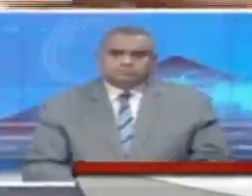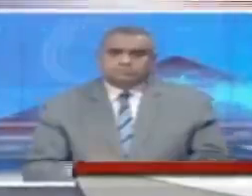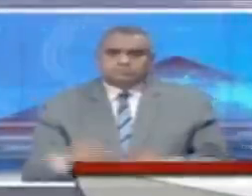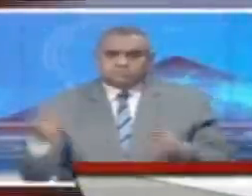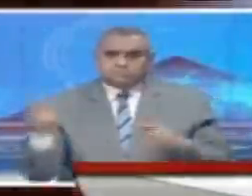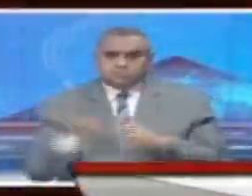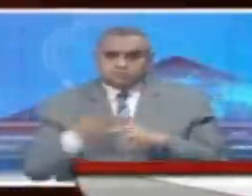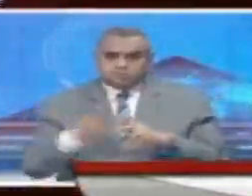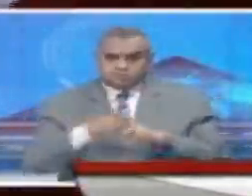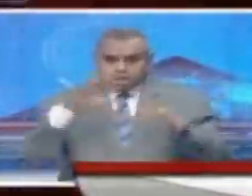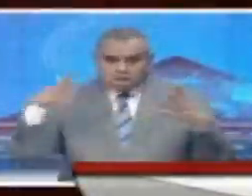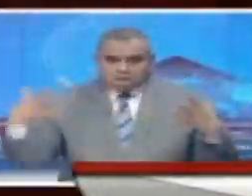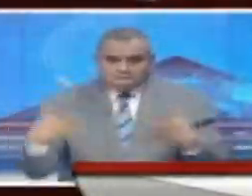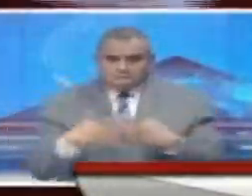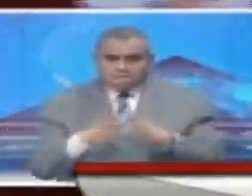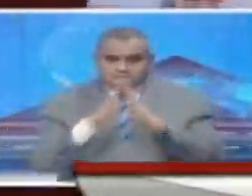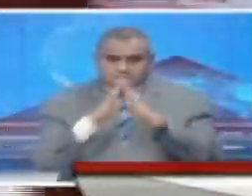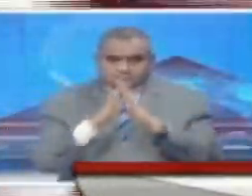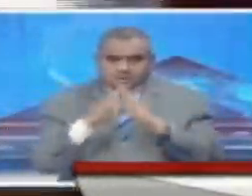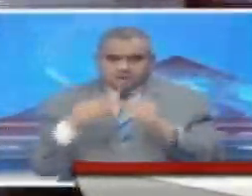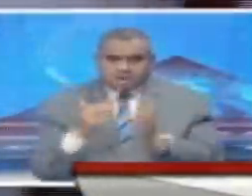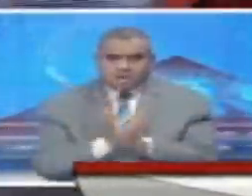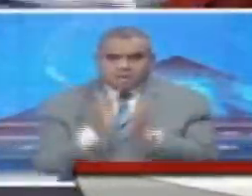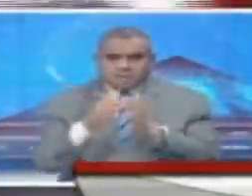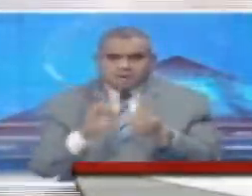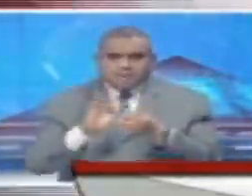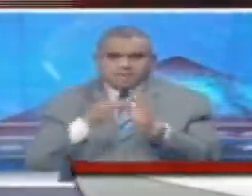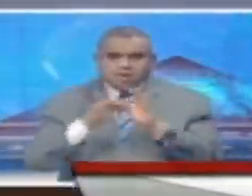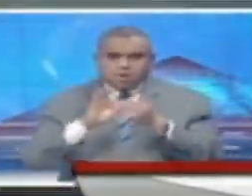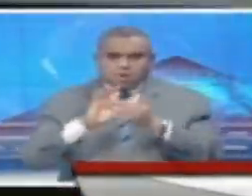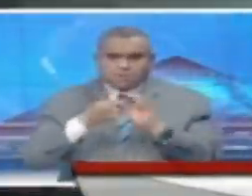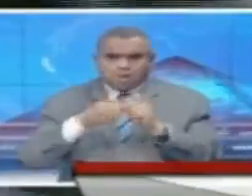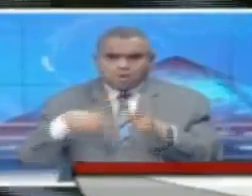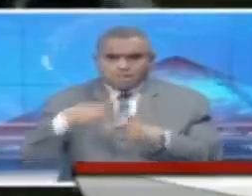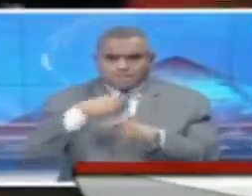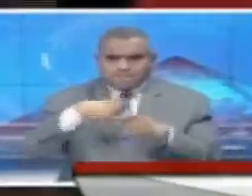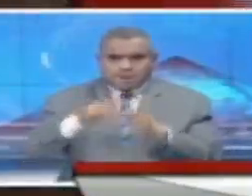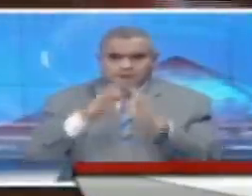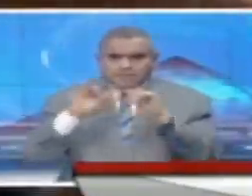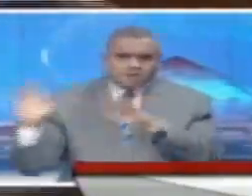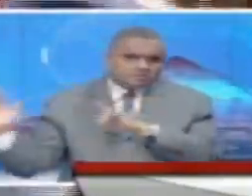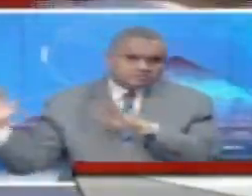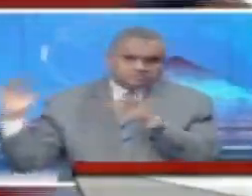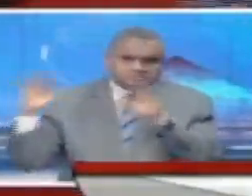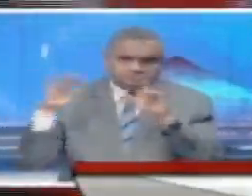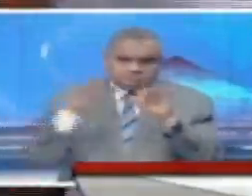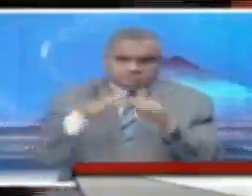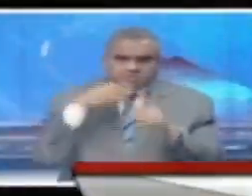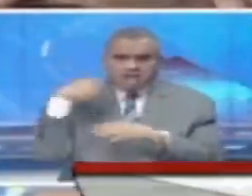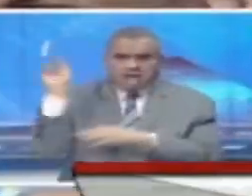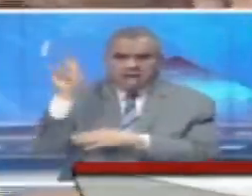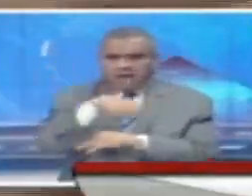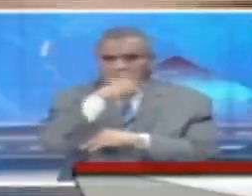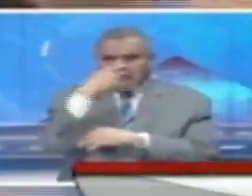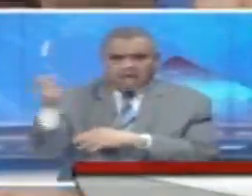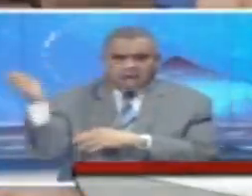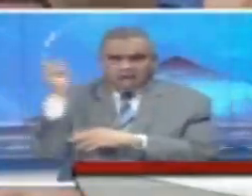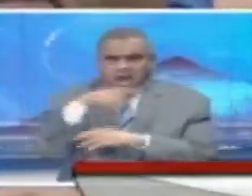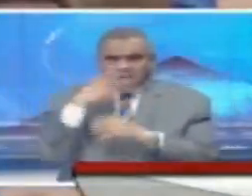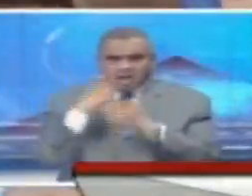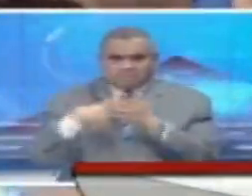تدفق المصريون فرادى وجماعات وملايين إلى ميادين مصر كافة، حاملين الأعلام فوق